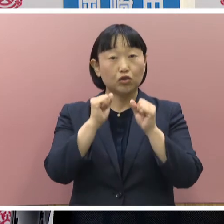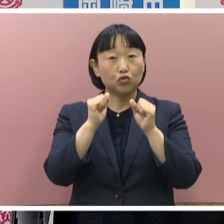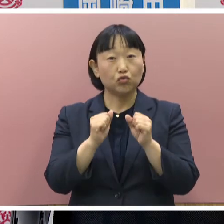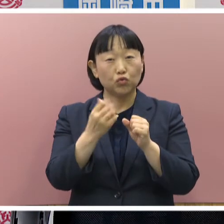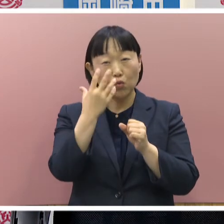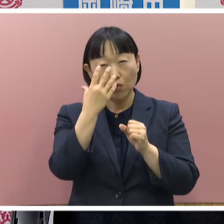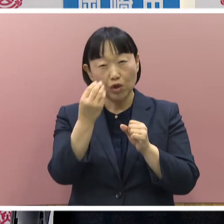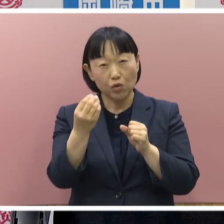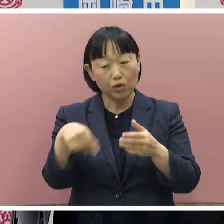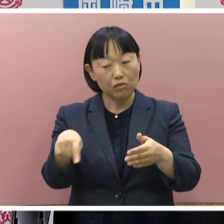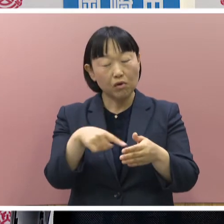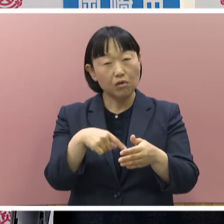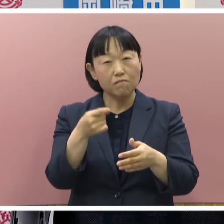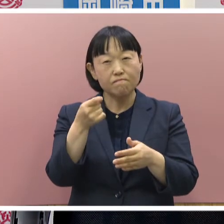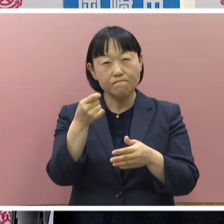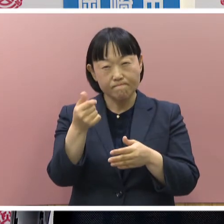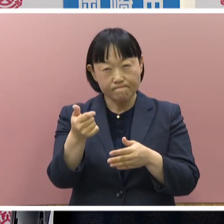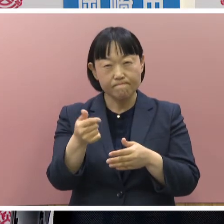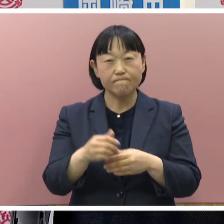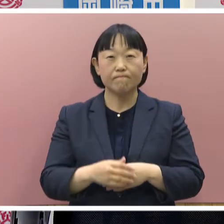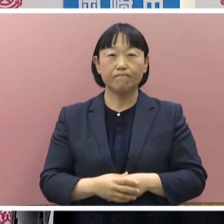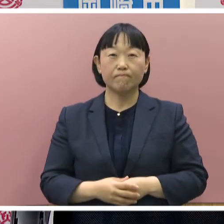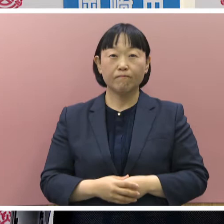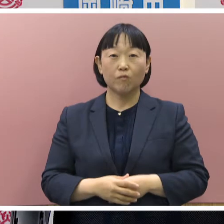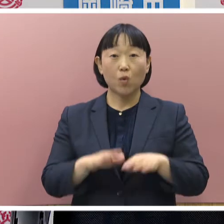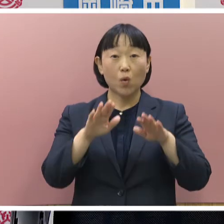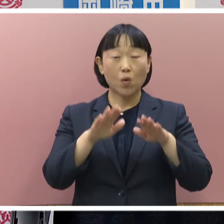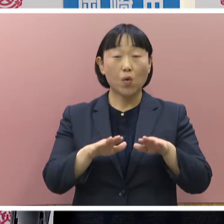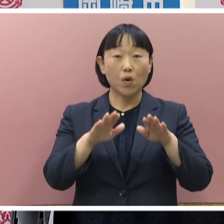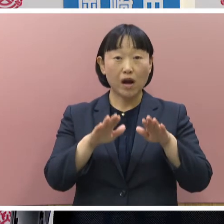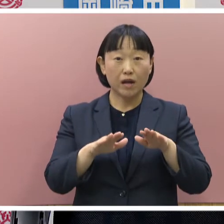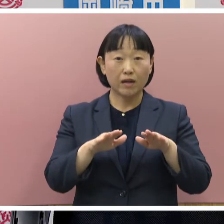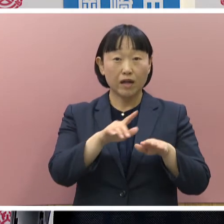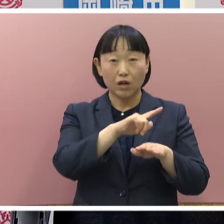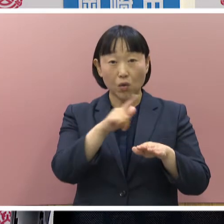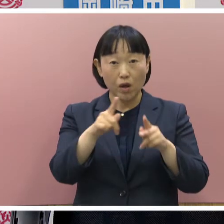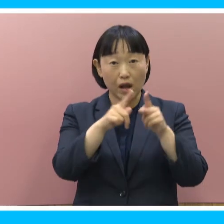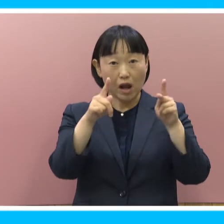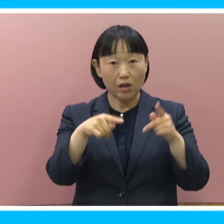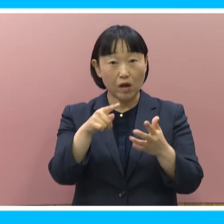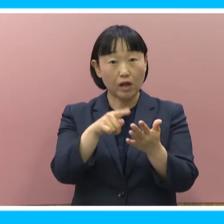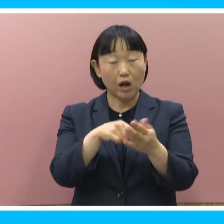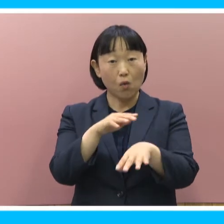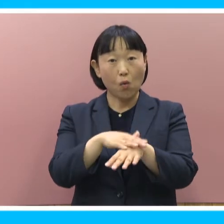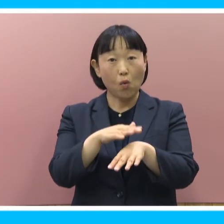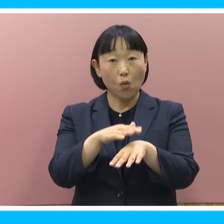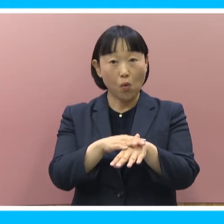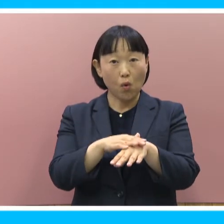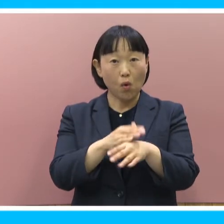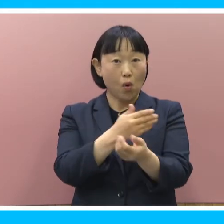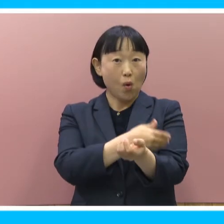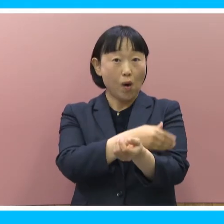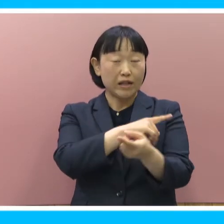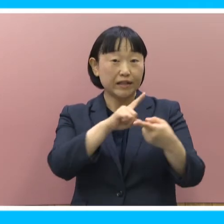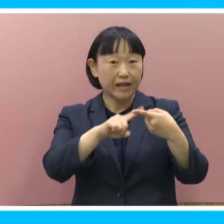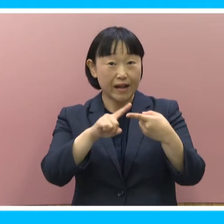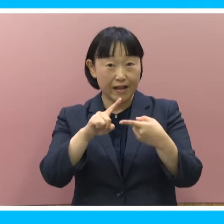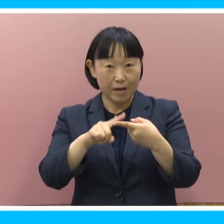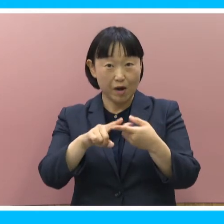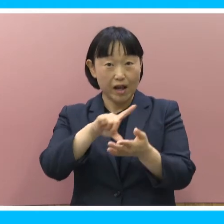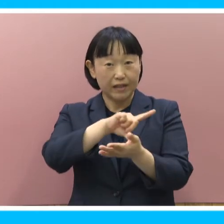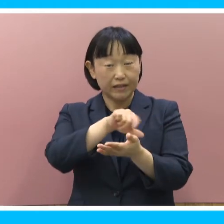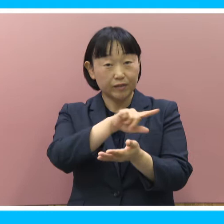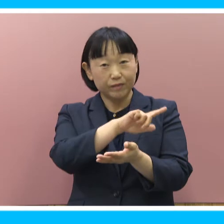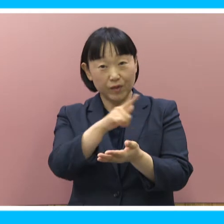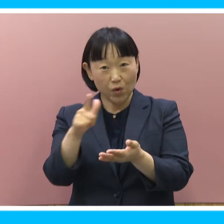の創出も多くはありませんでした。今回それらの課題の解決策として、岡崎ならではの地域資源を